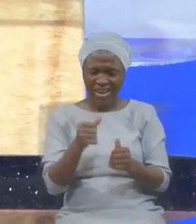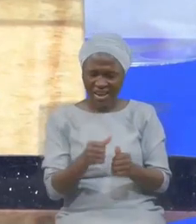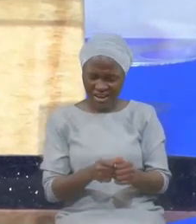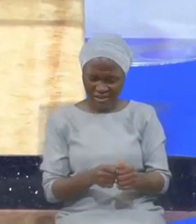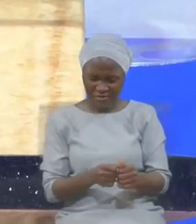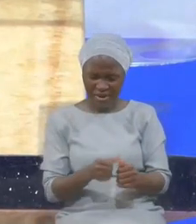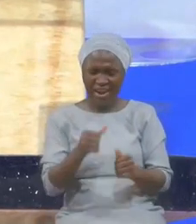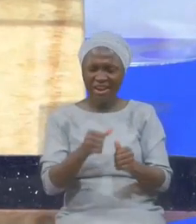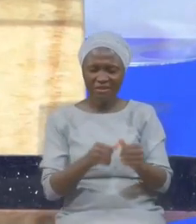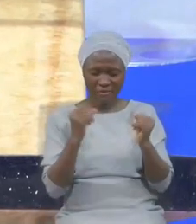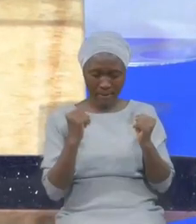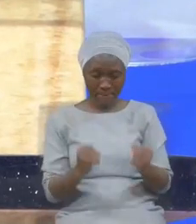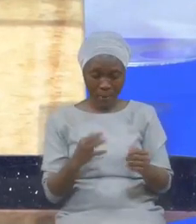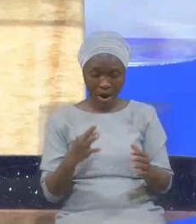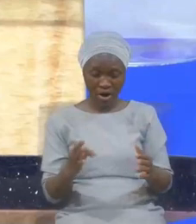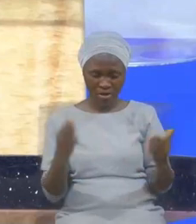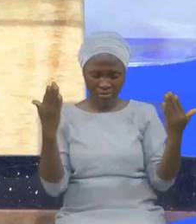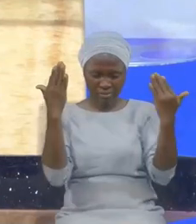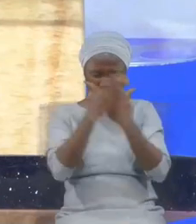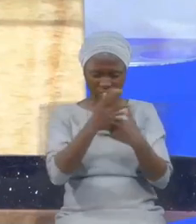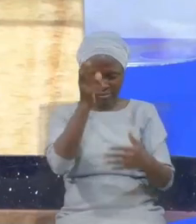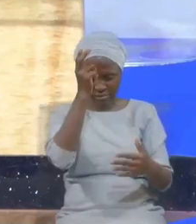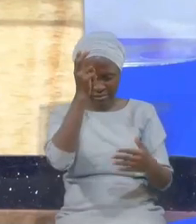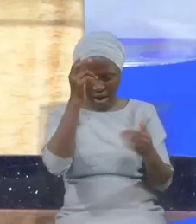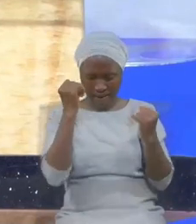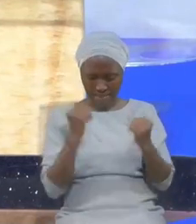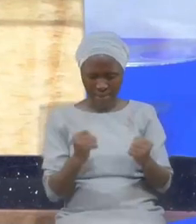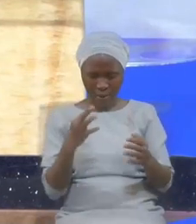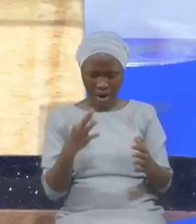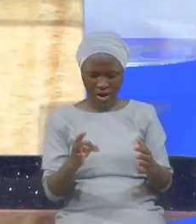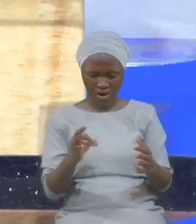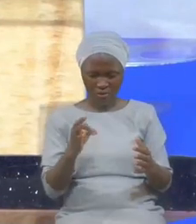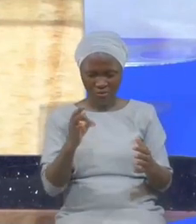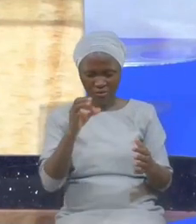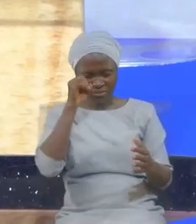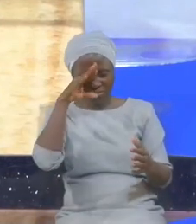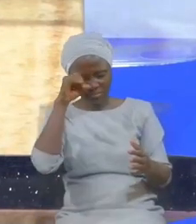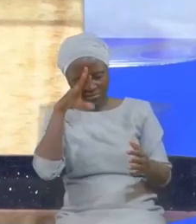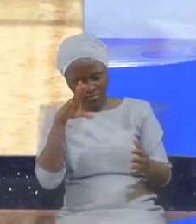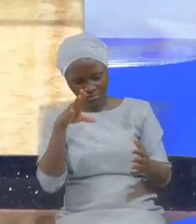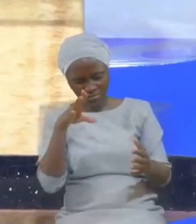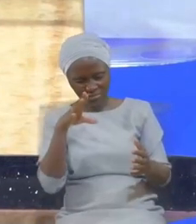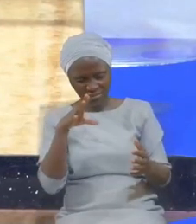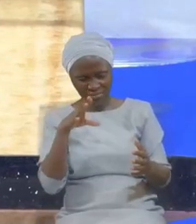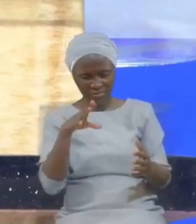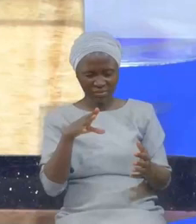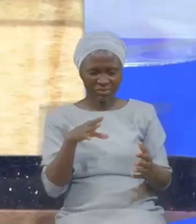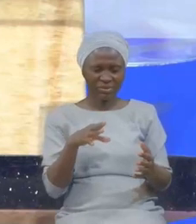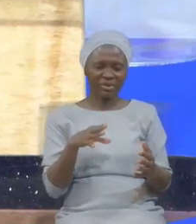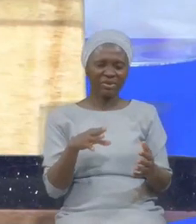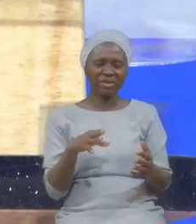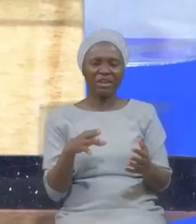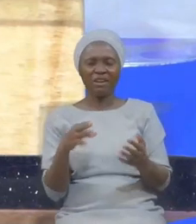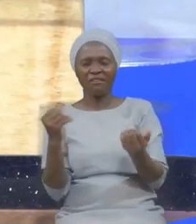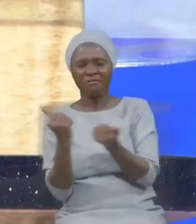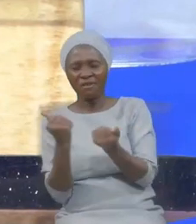Tout pouvoir des ténèbres, pouvoir de Satan, l'occultisme, qui lutte contre